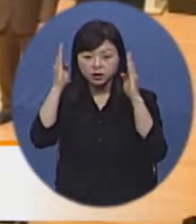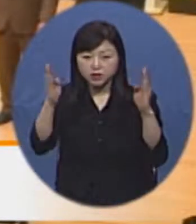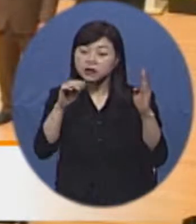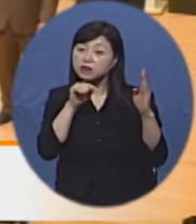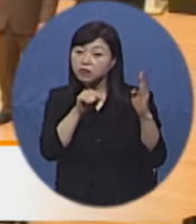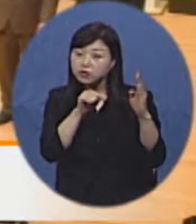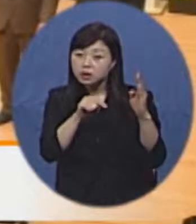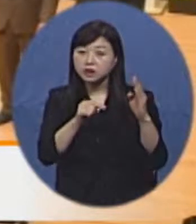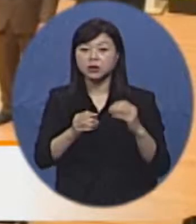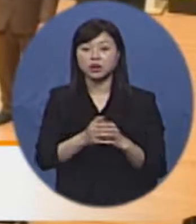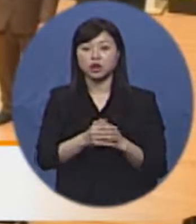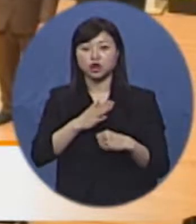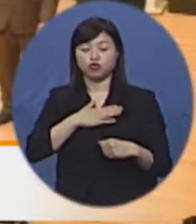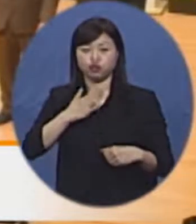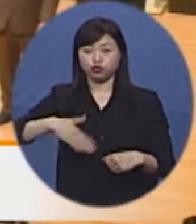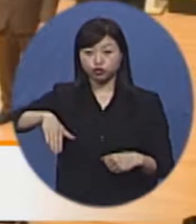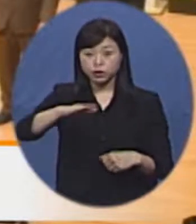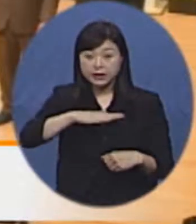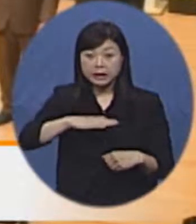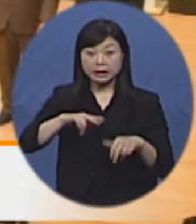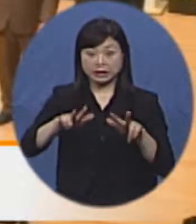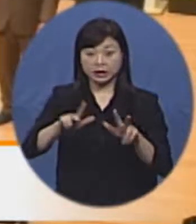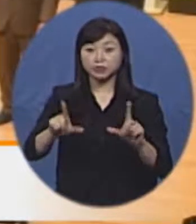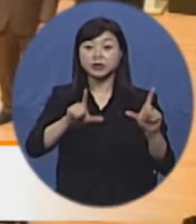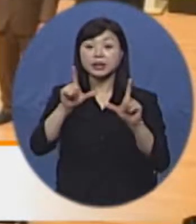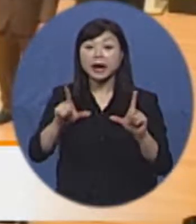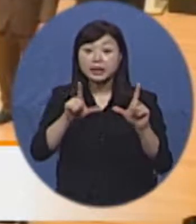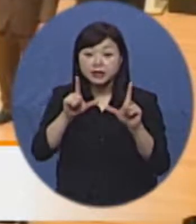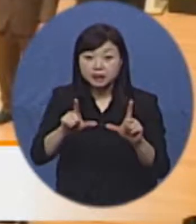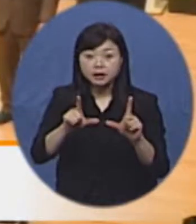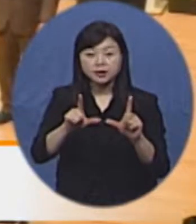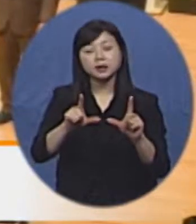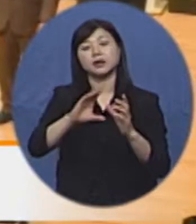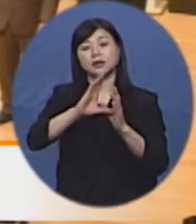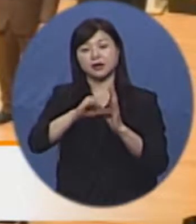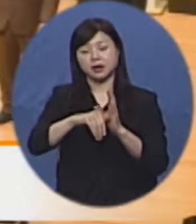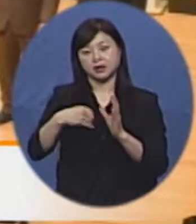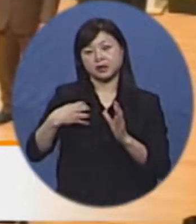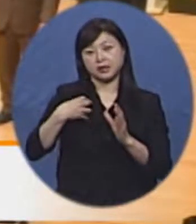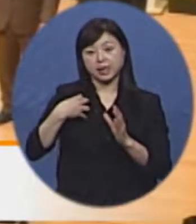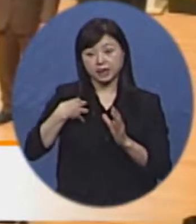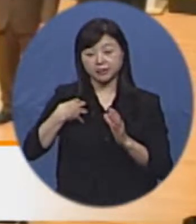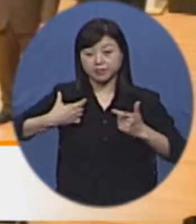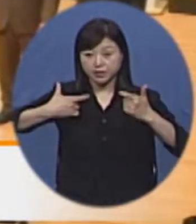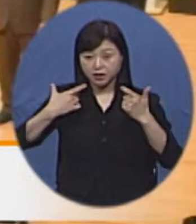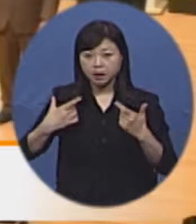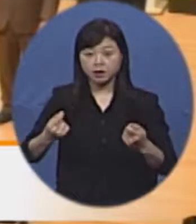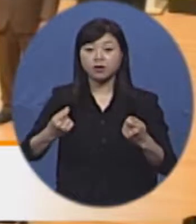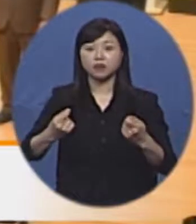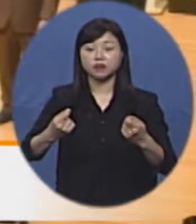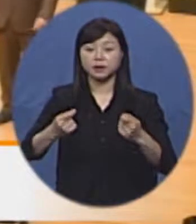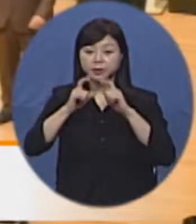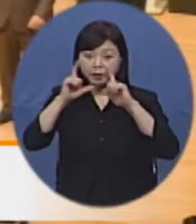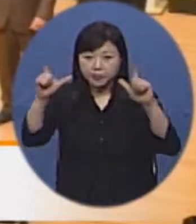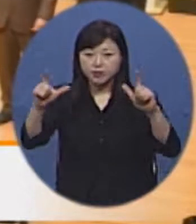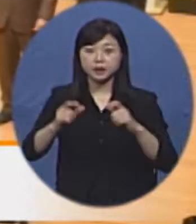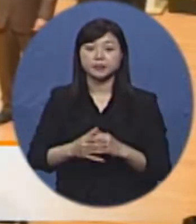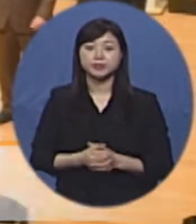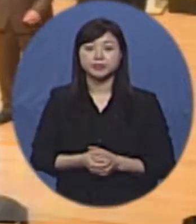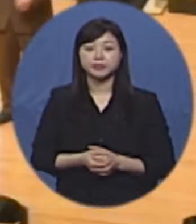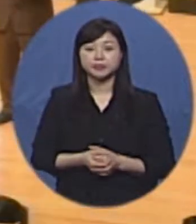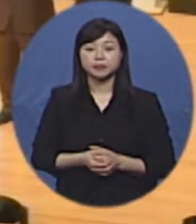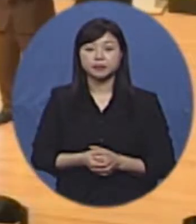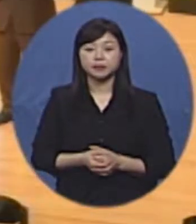개최하는 것이야말로 우리의 시대적 사명임을 엄숙히 선사합니다.